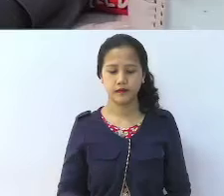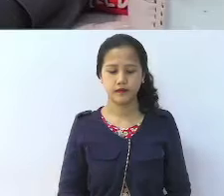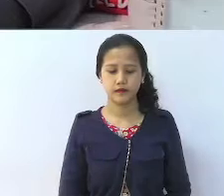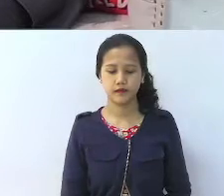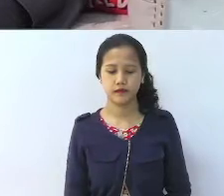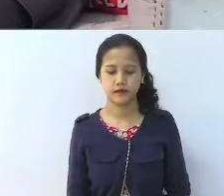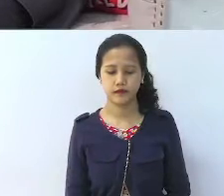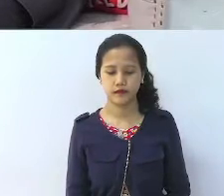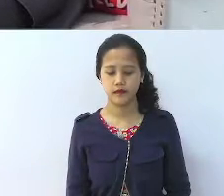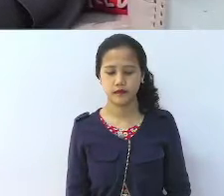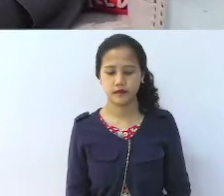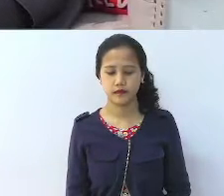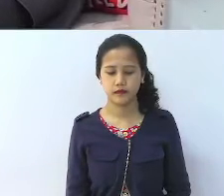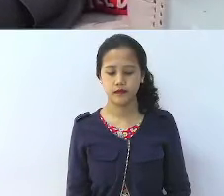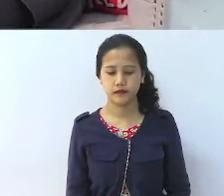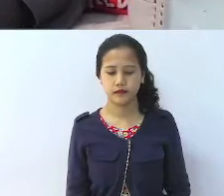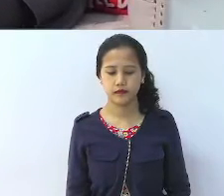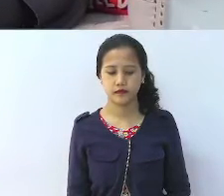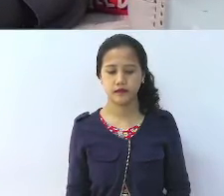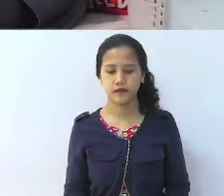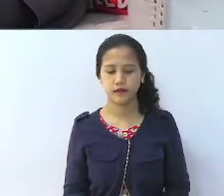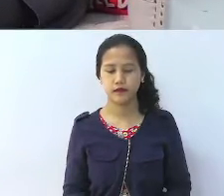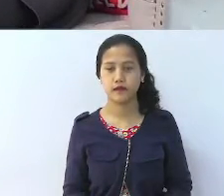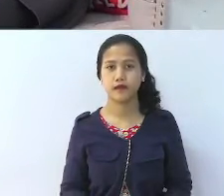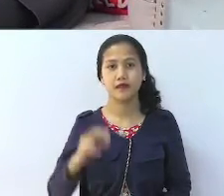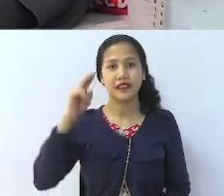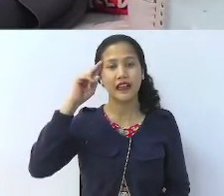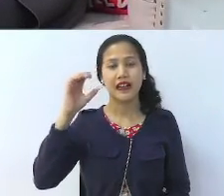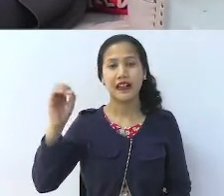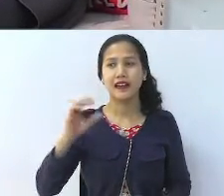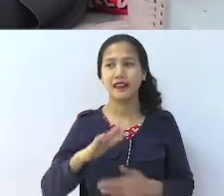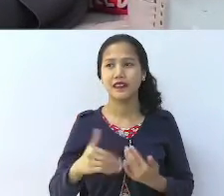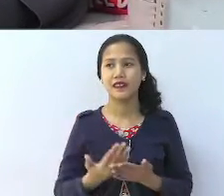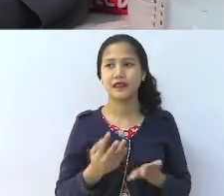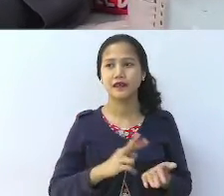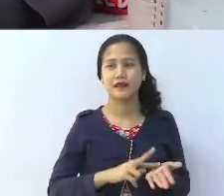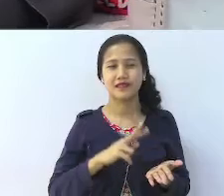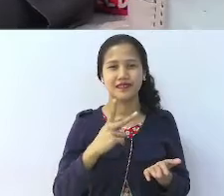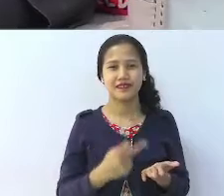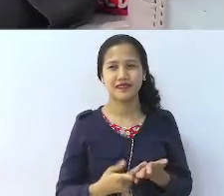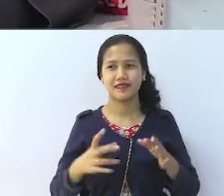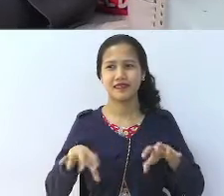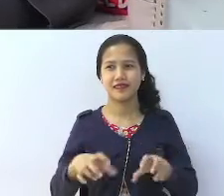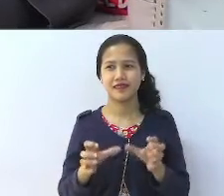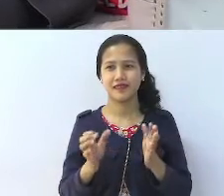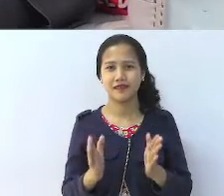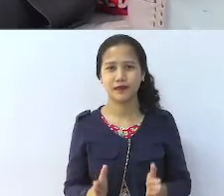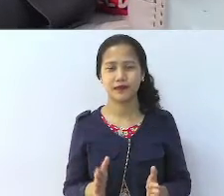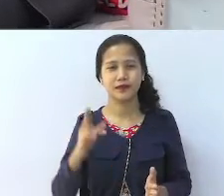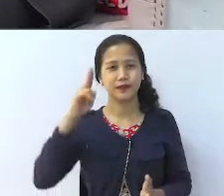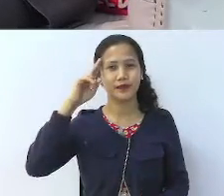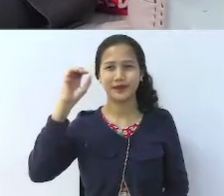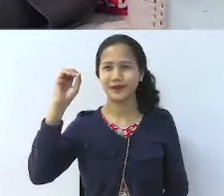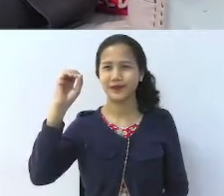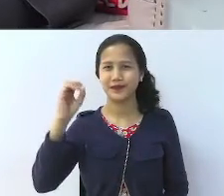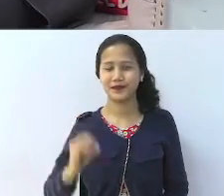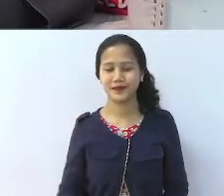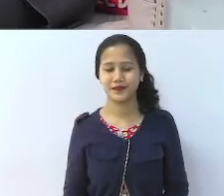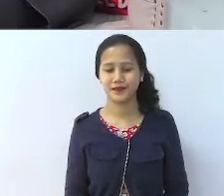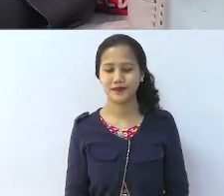paulit-ulit. Uy, ano Sir Rick. Sir Rick Guerino, all the way from, nasa Palawan ba si Sir Rick ngayon? Hello po, Sir Rick.